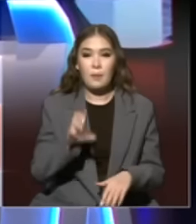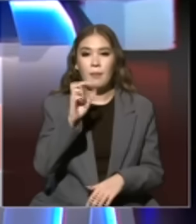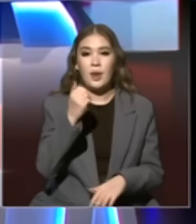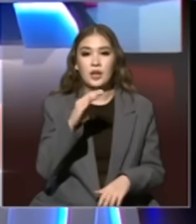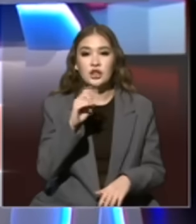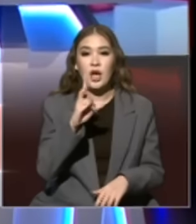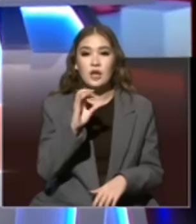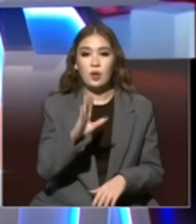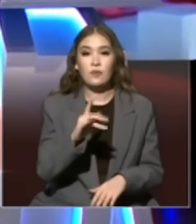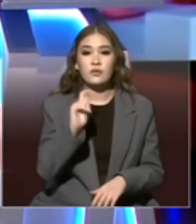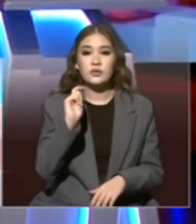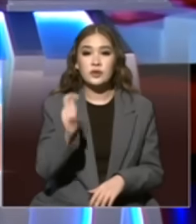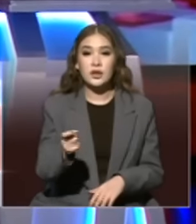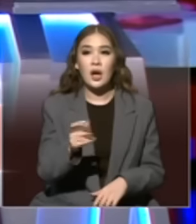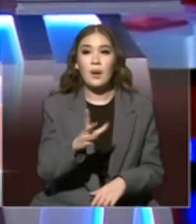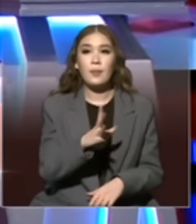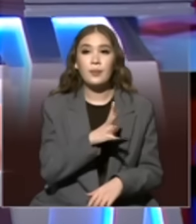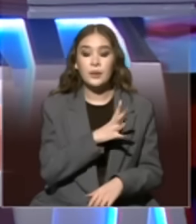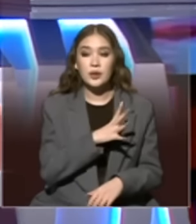бүгінгі